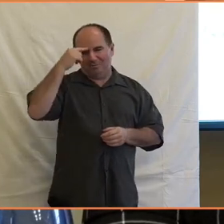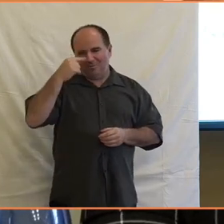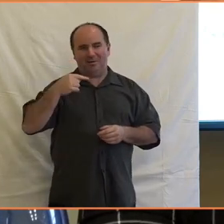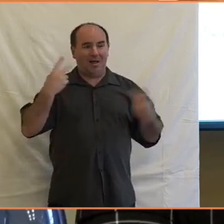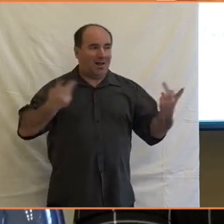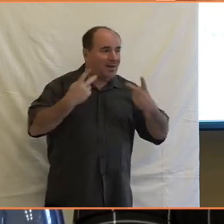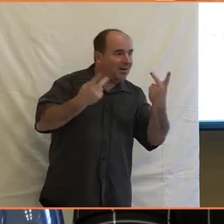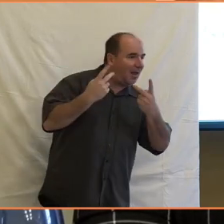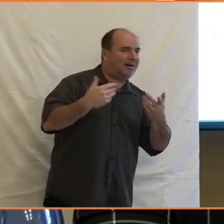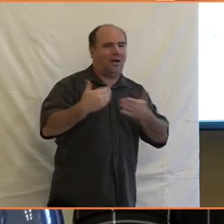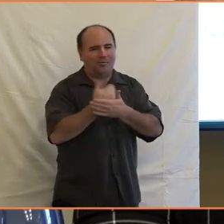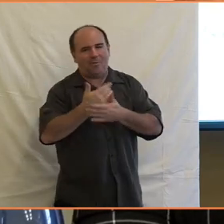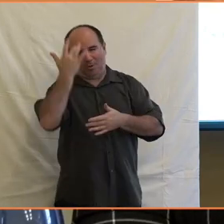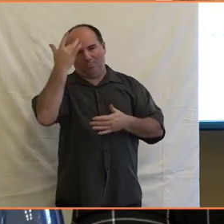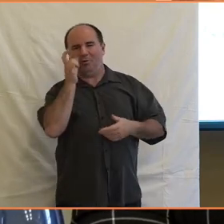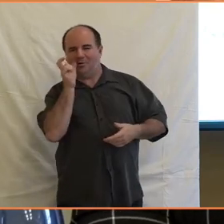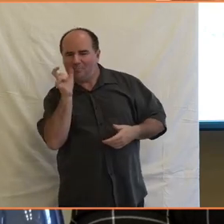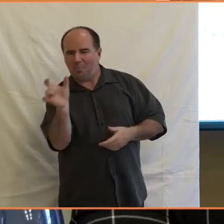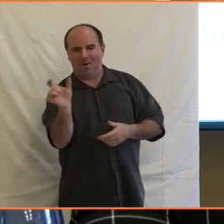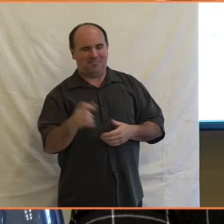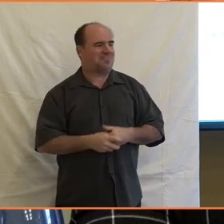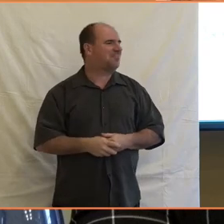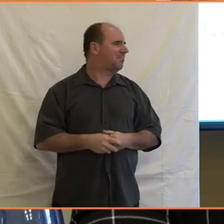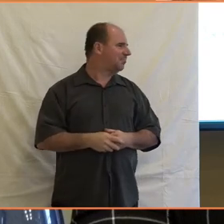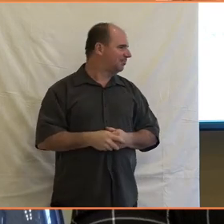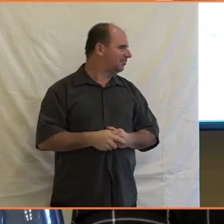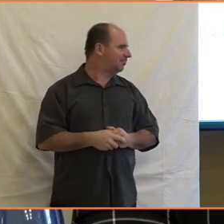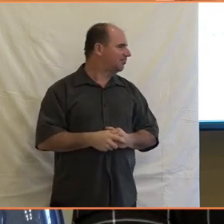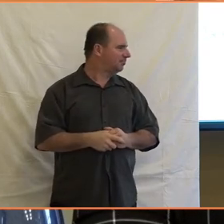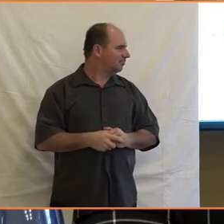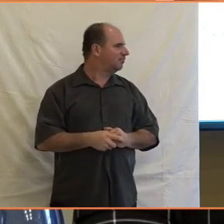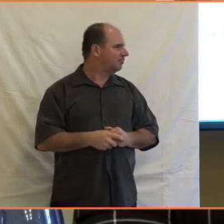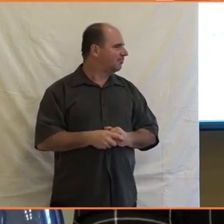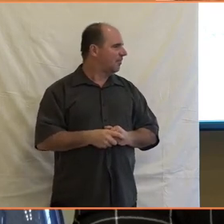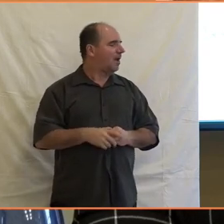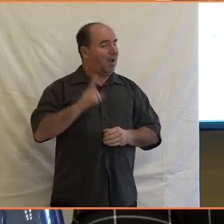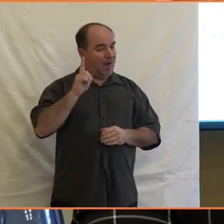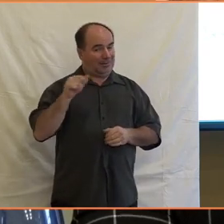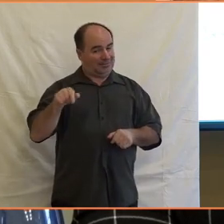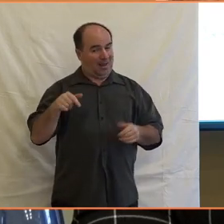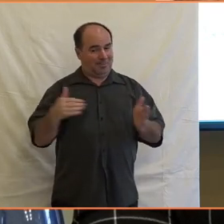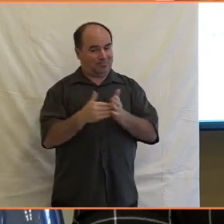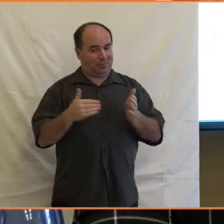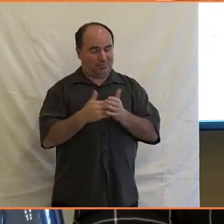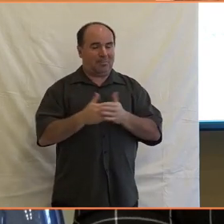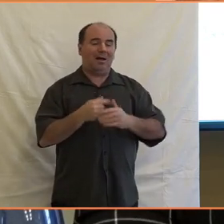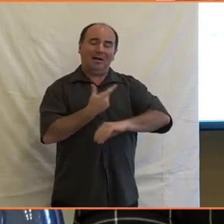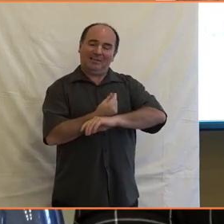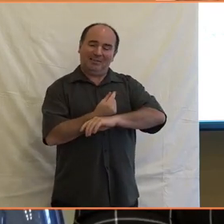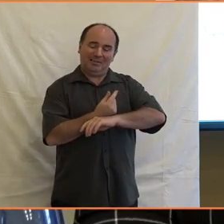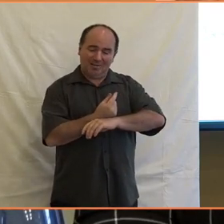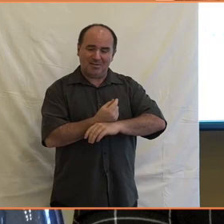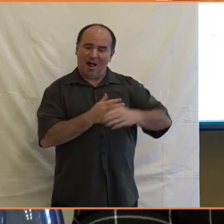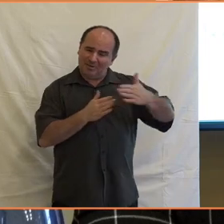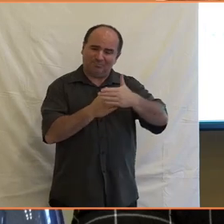hledání nových pojmů. No. Nicméně kromě samotné téhle potřeby inovace, ten pojem digitální vyloučení